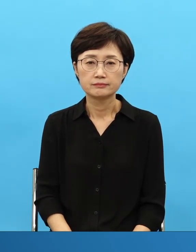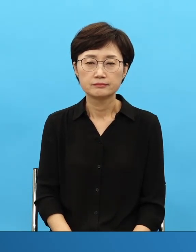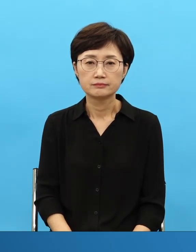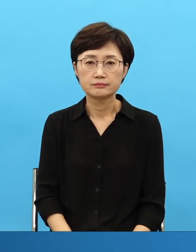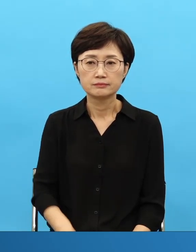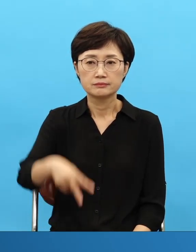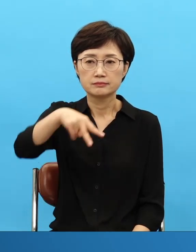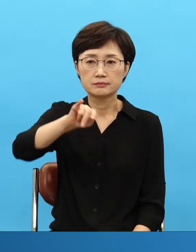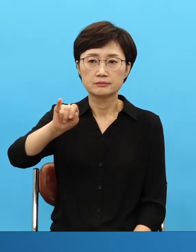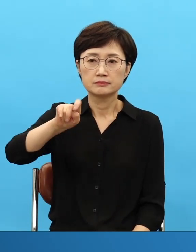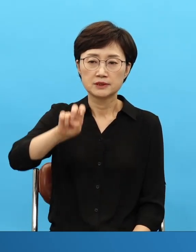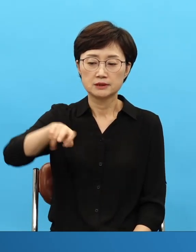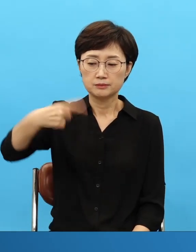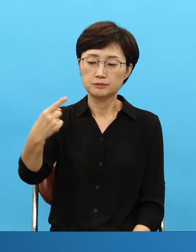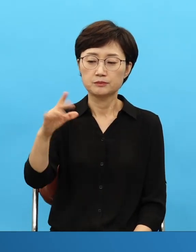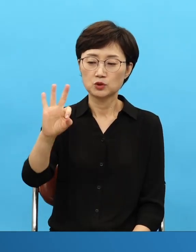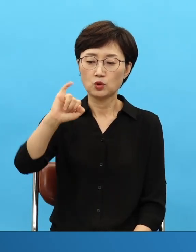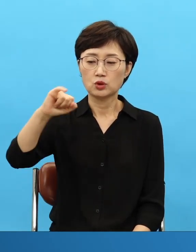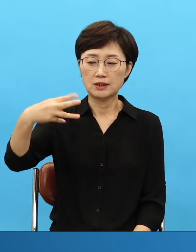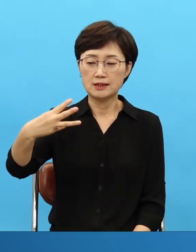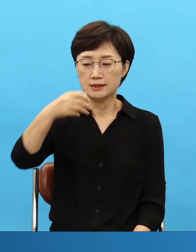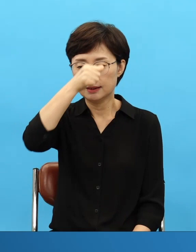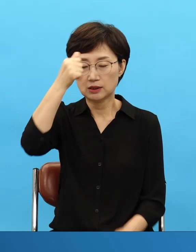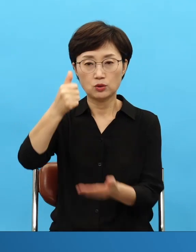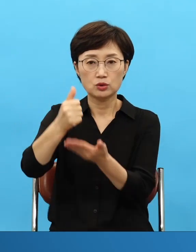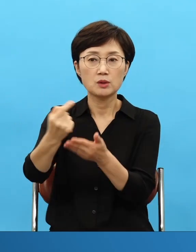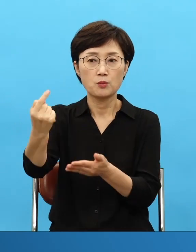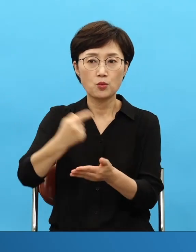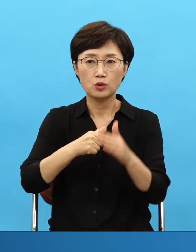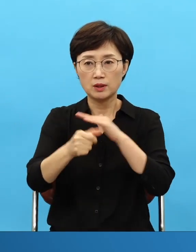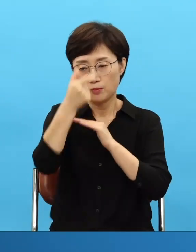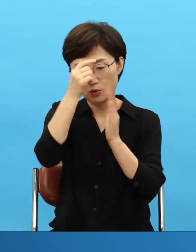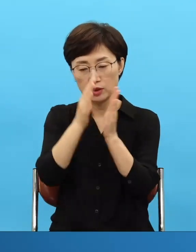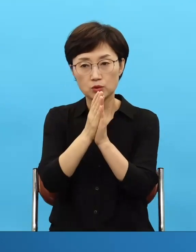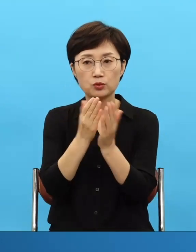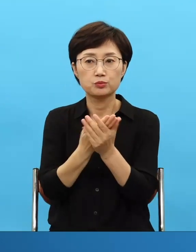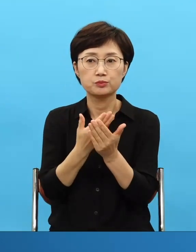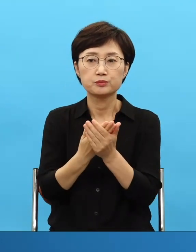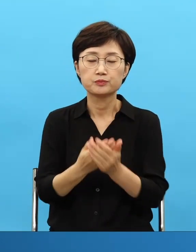심종일 장로님 기도해 주시겠습니다. Elder Sim Jong-il will lead us in prayer at this time.